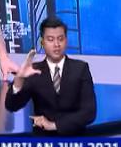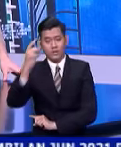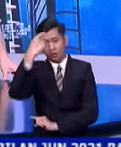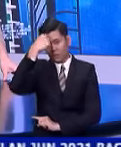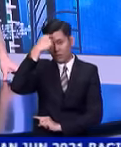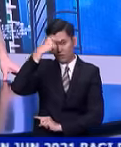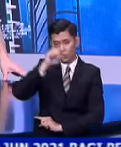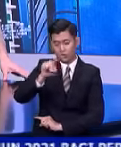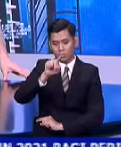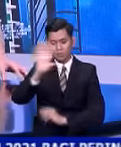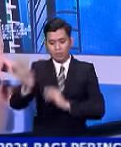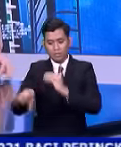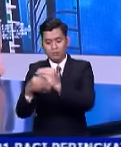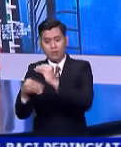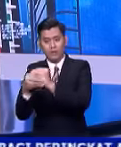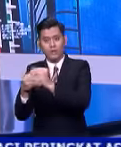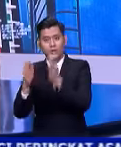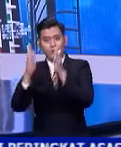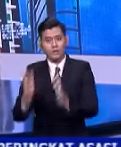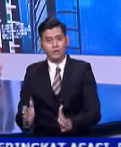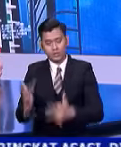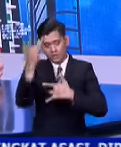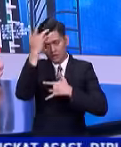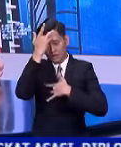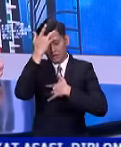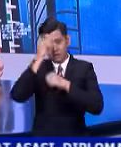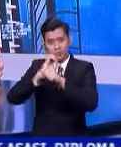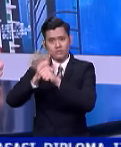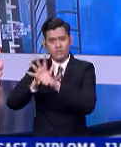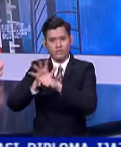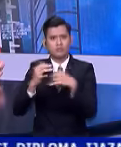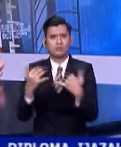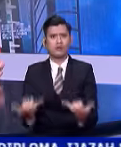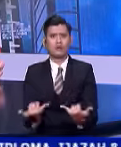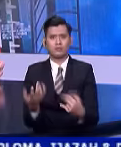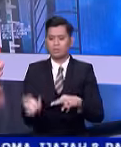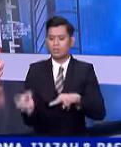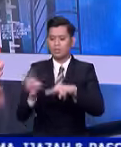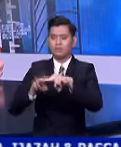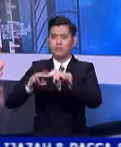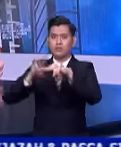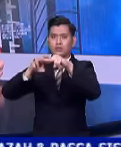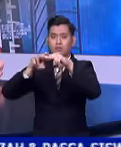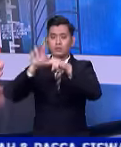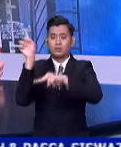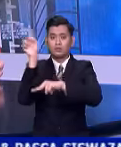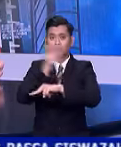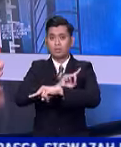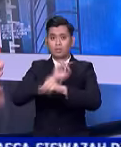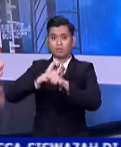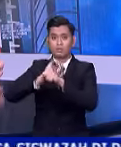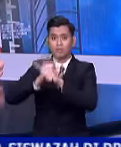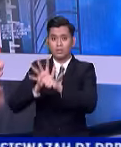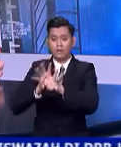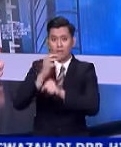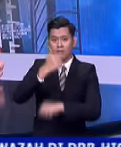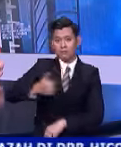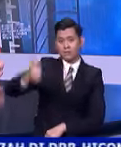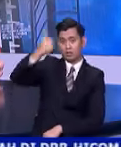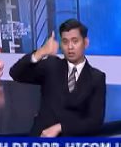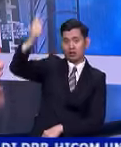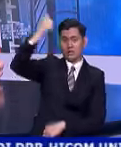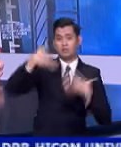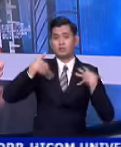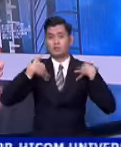keperluan berikutan negeri itu masih menunjukkan tren peningkatan kes harian COVID-19. Pengarah PKRC Kelantan, Dr. Muhammad